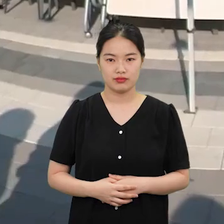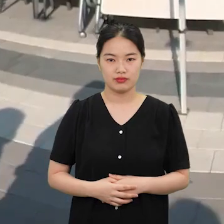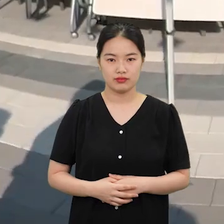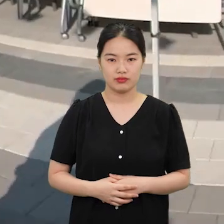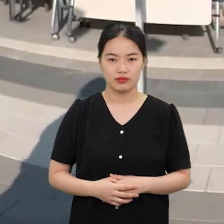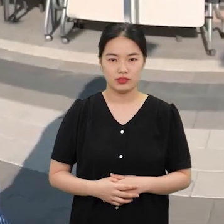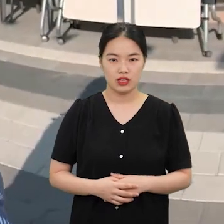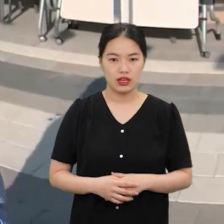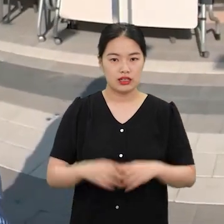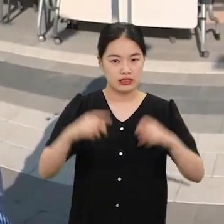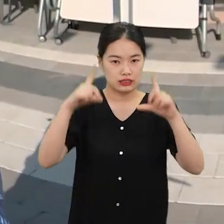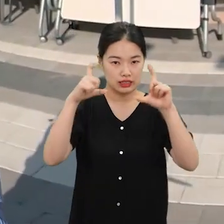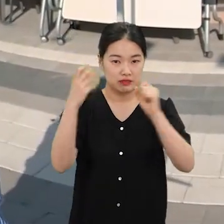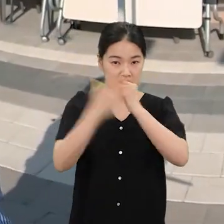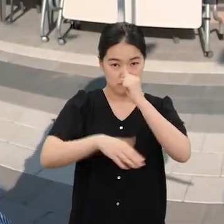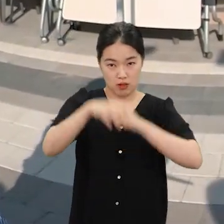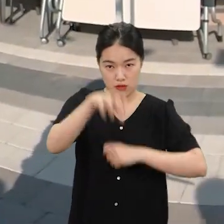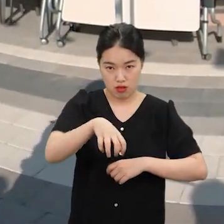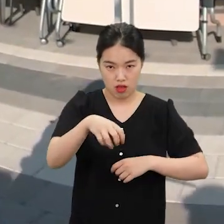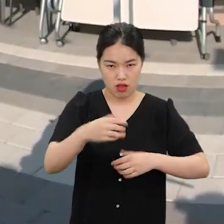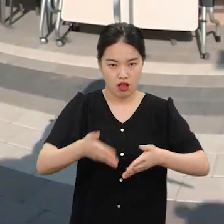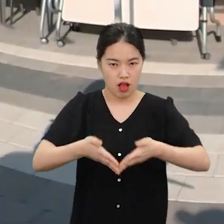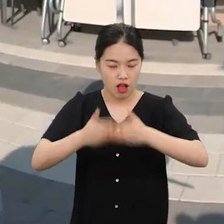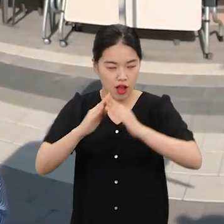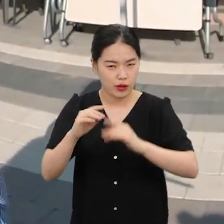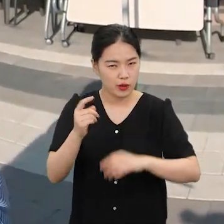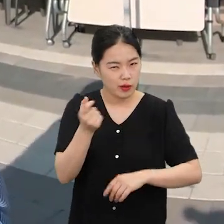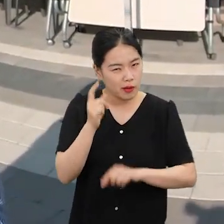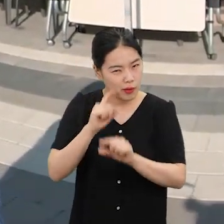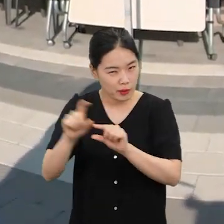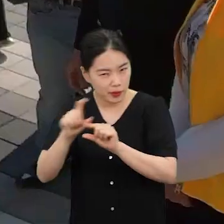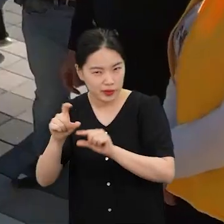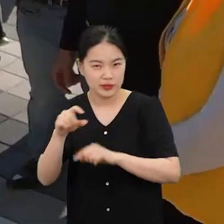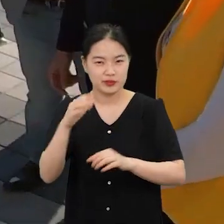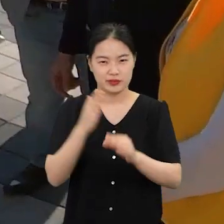포존 설치를 놓고 고민 중입니다.